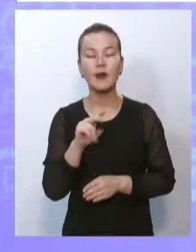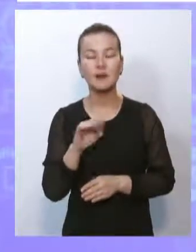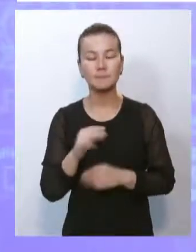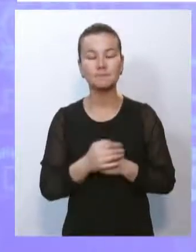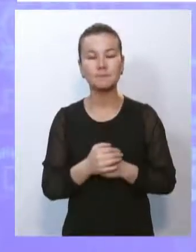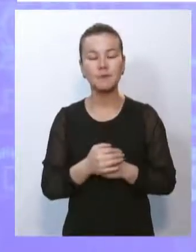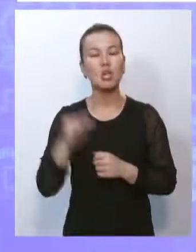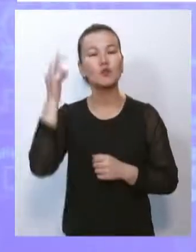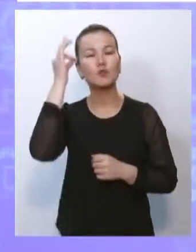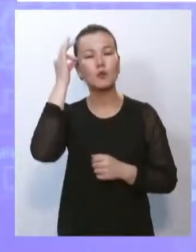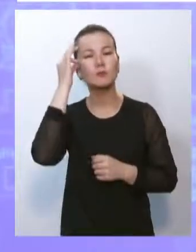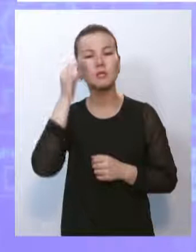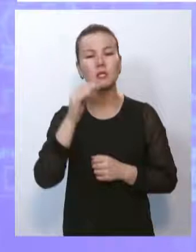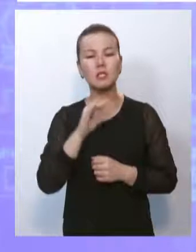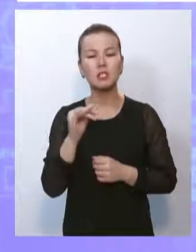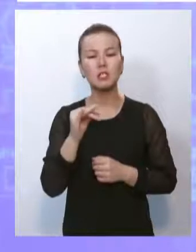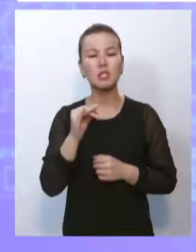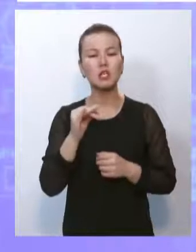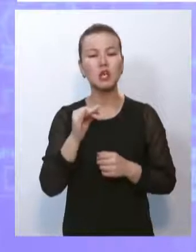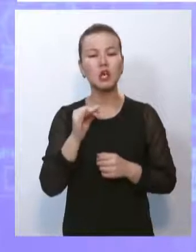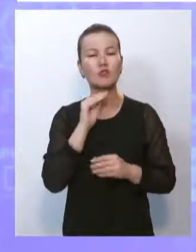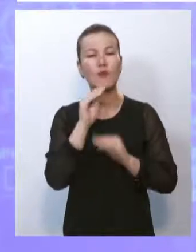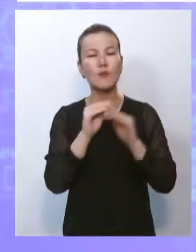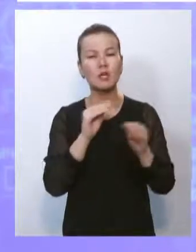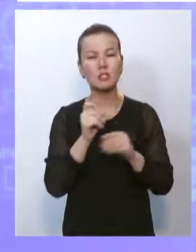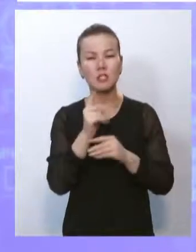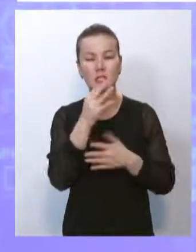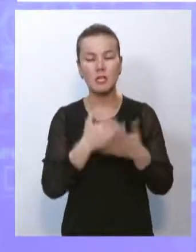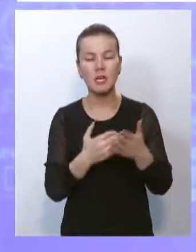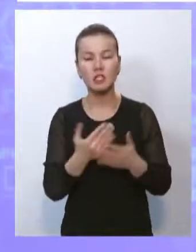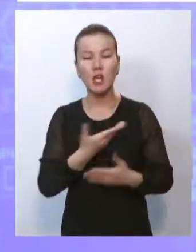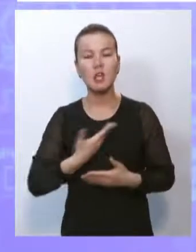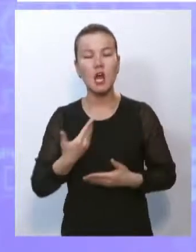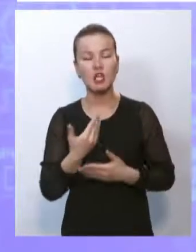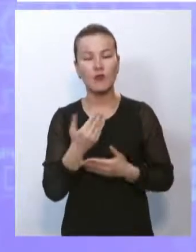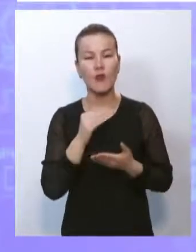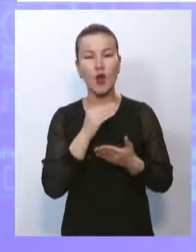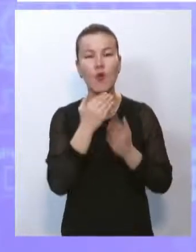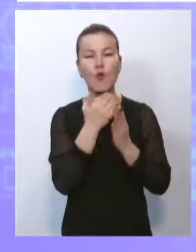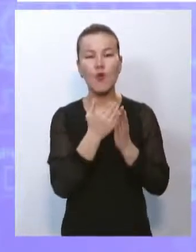вспомните и сформулируйте задачи нашего урока